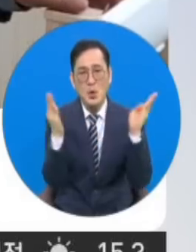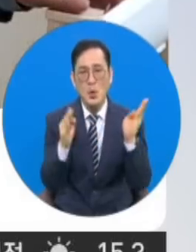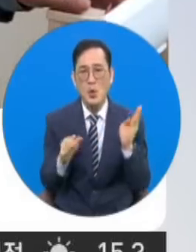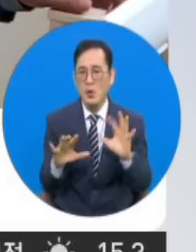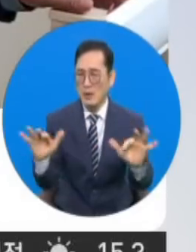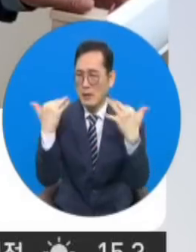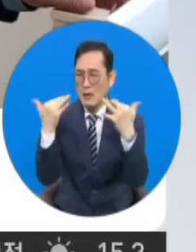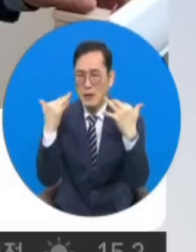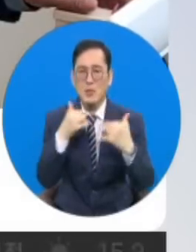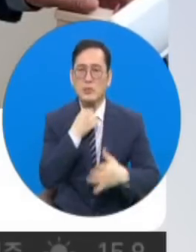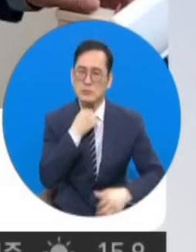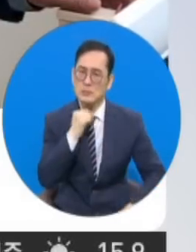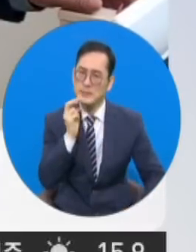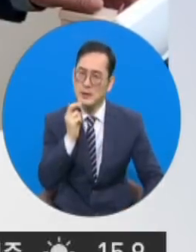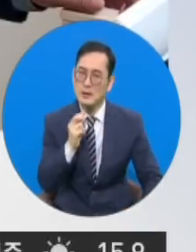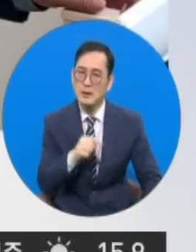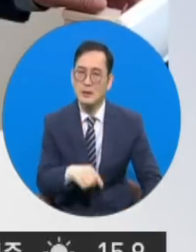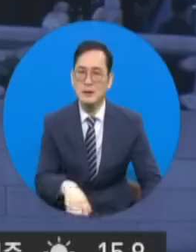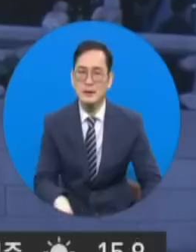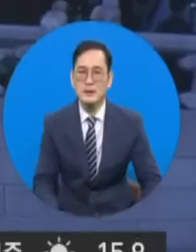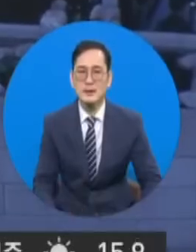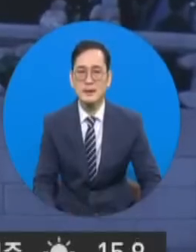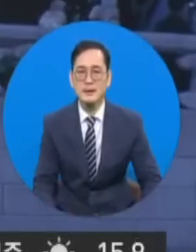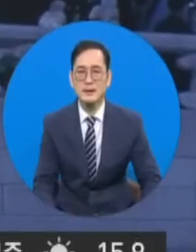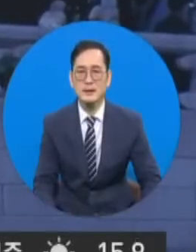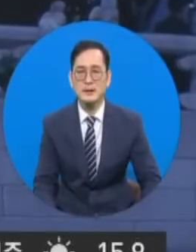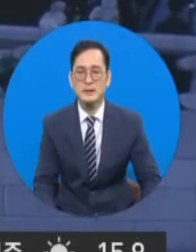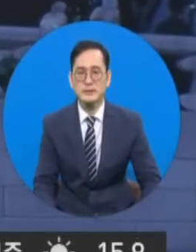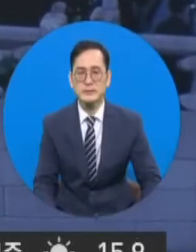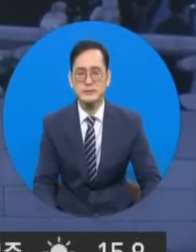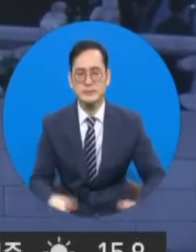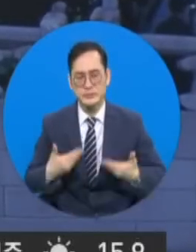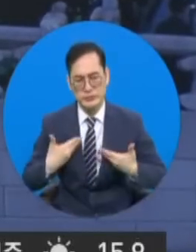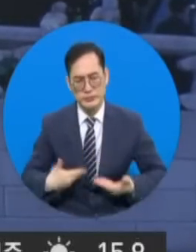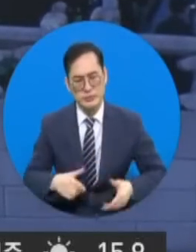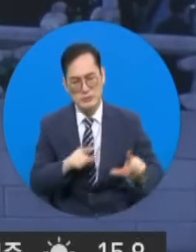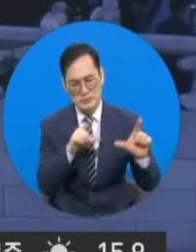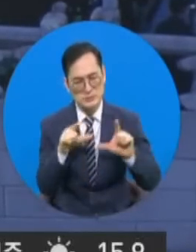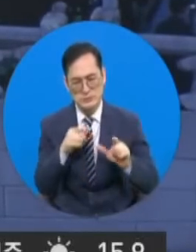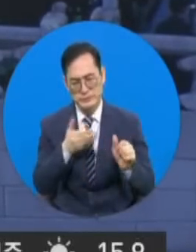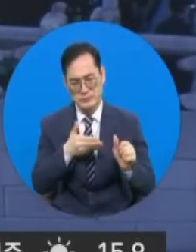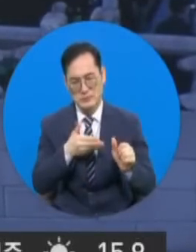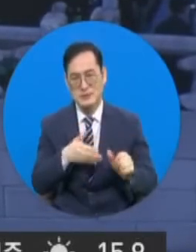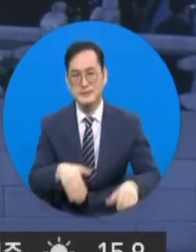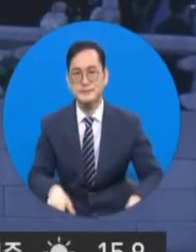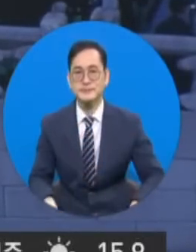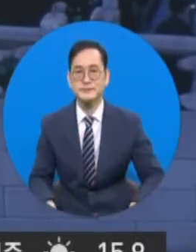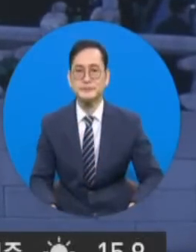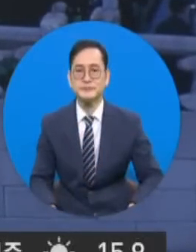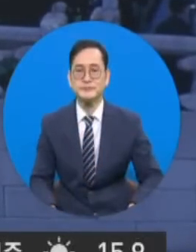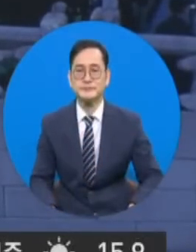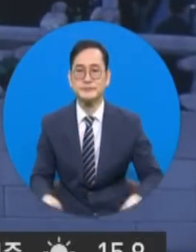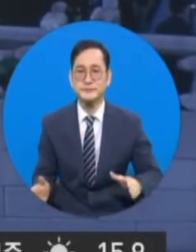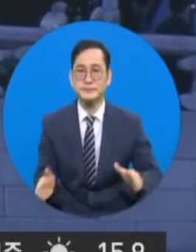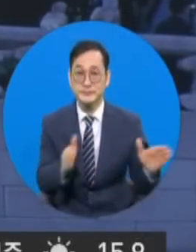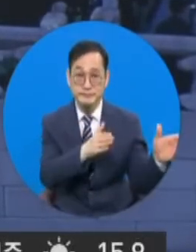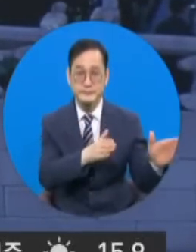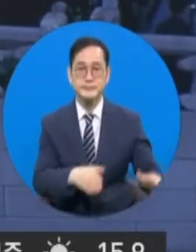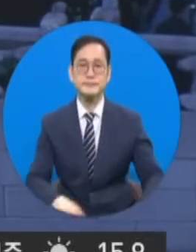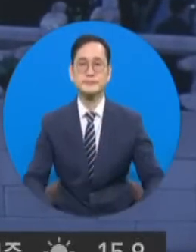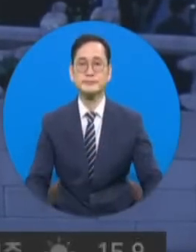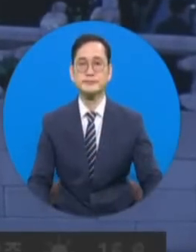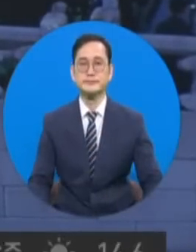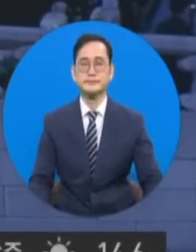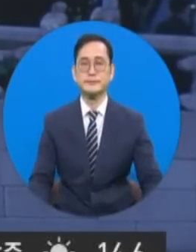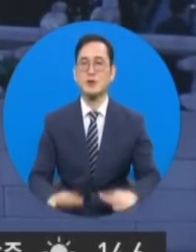하는 생각이 듭니다 자이 논란 두 분의 의견 들어봤습니다 이번엔 저희가 준비한 다음 이슈 시작하겠습니다